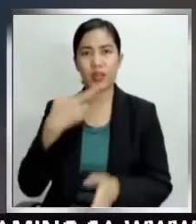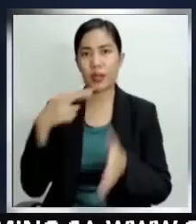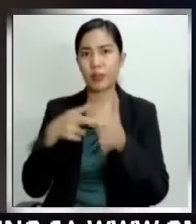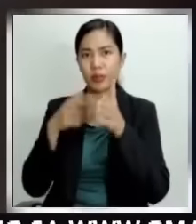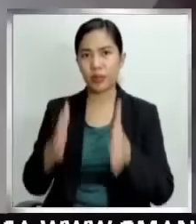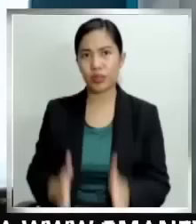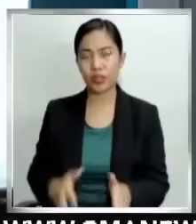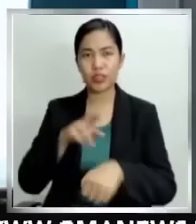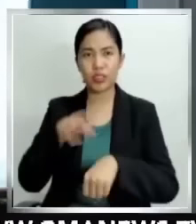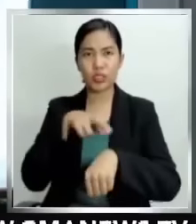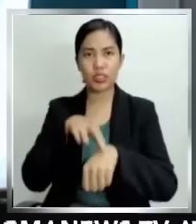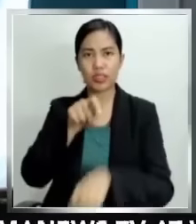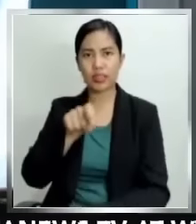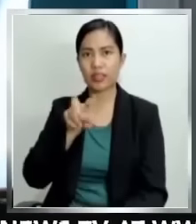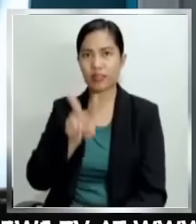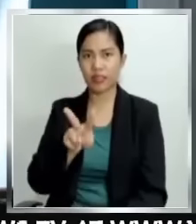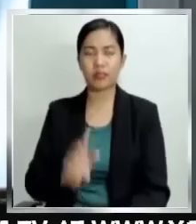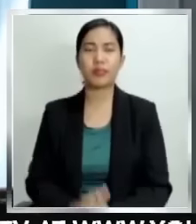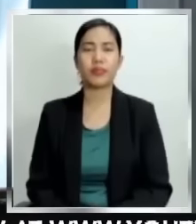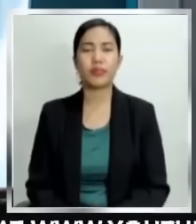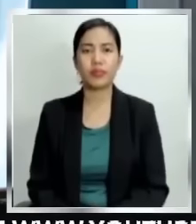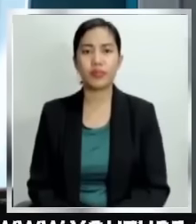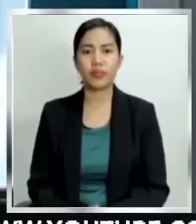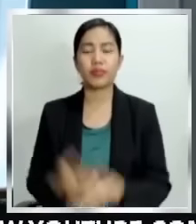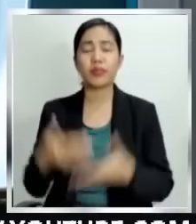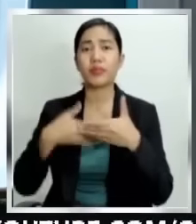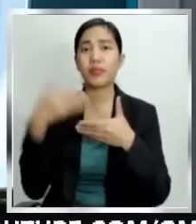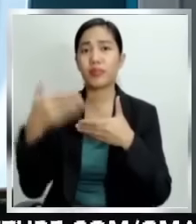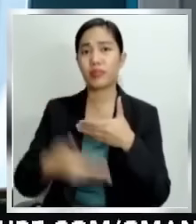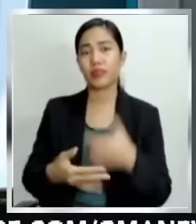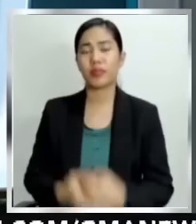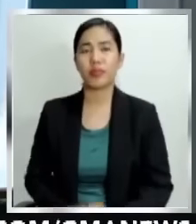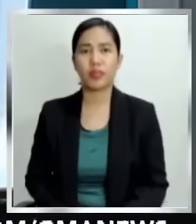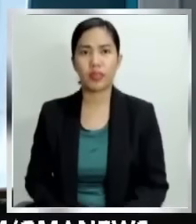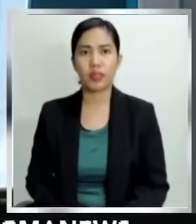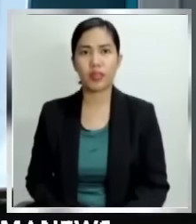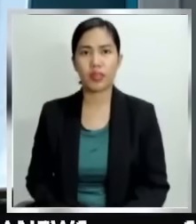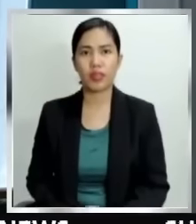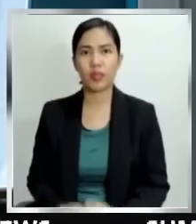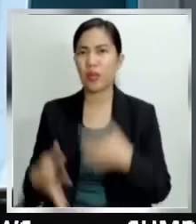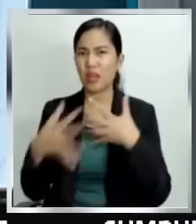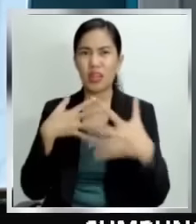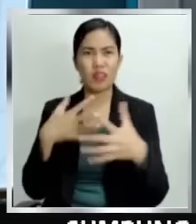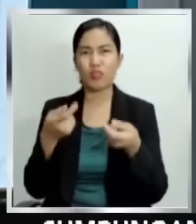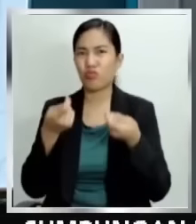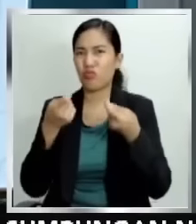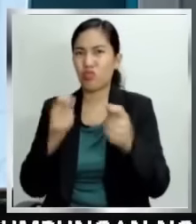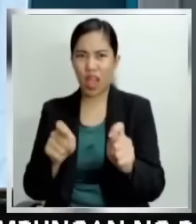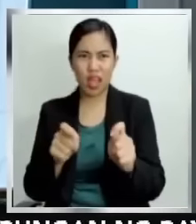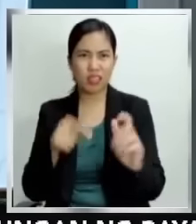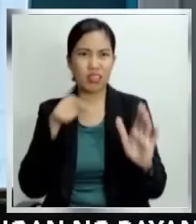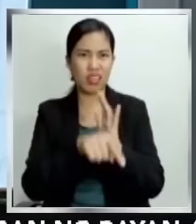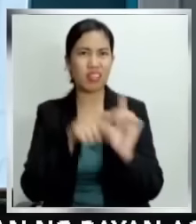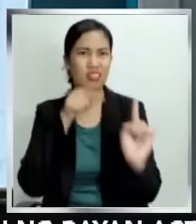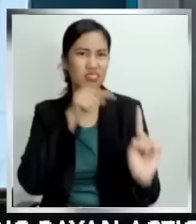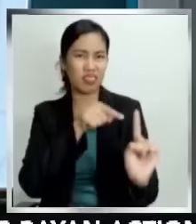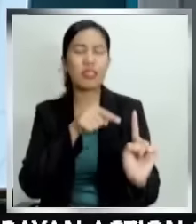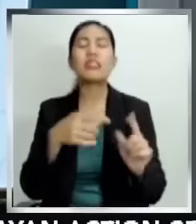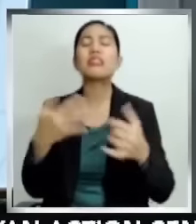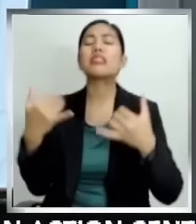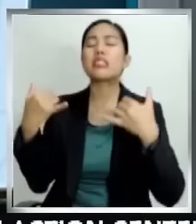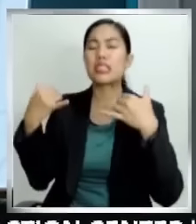oras. Sa kabila ng tangkang pagpatay sa kanya, tetestigo pa rin daw si alias Dodong sa kaso ng dating katrabahong si